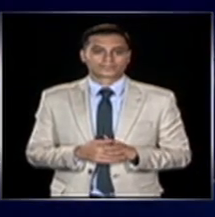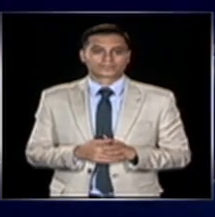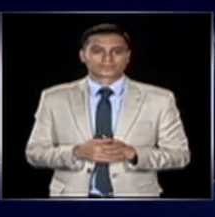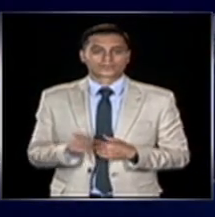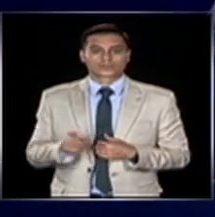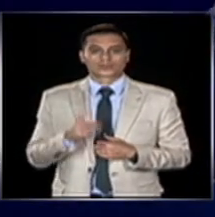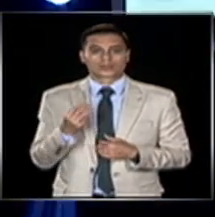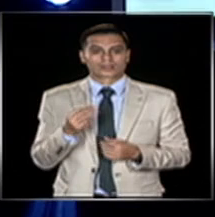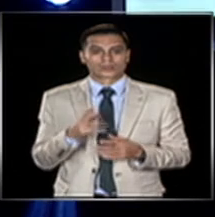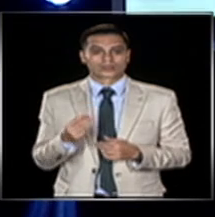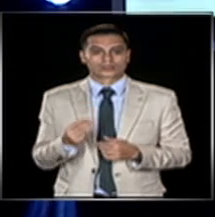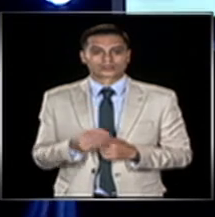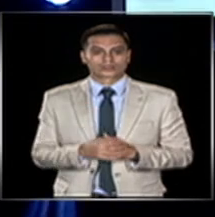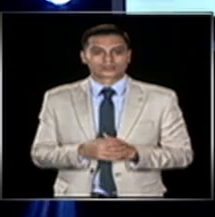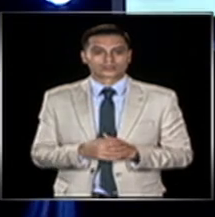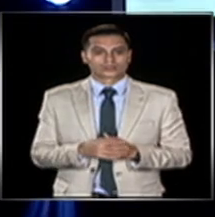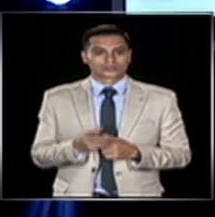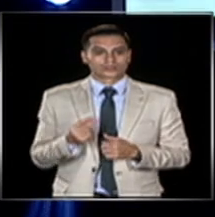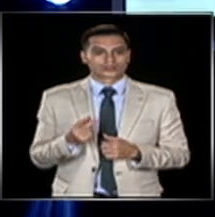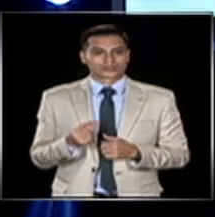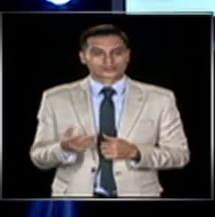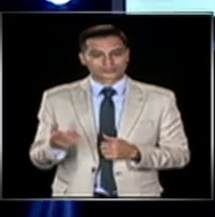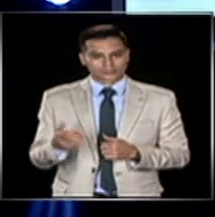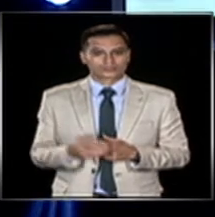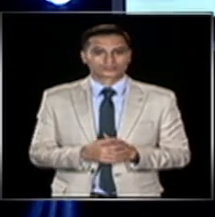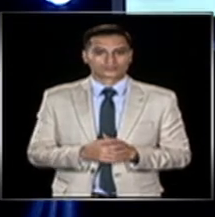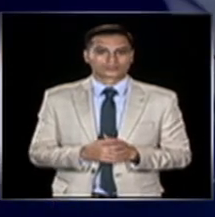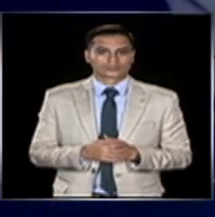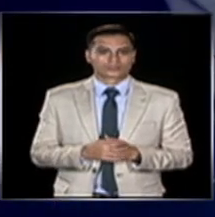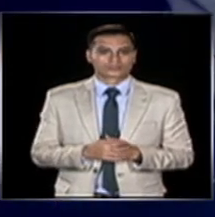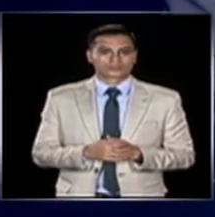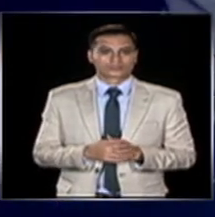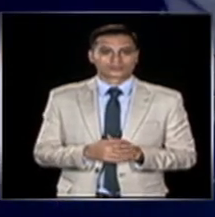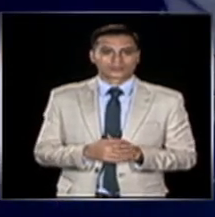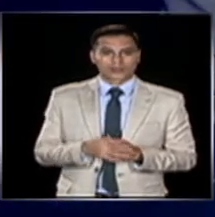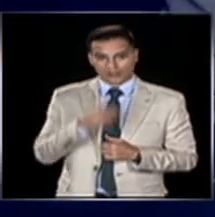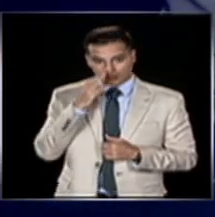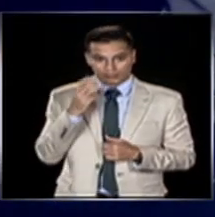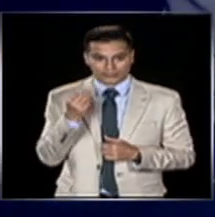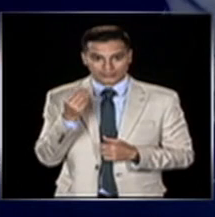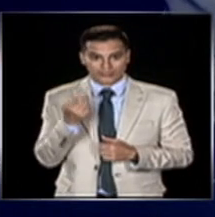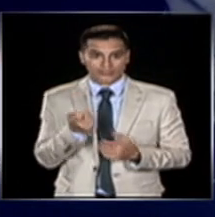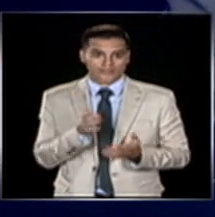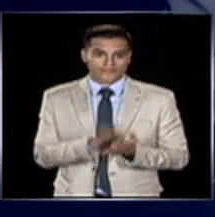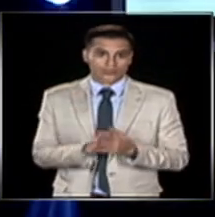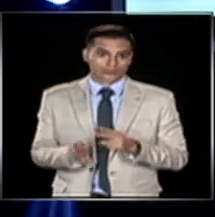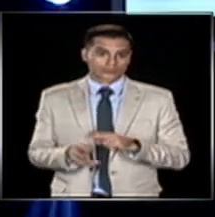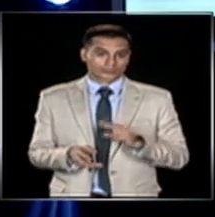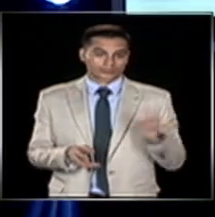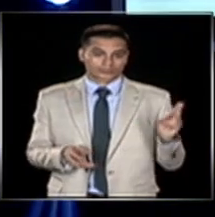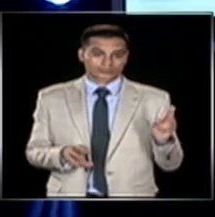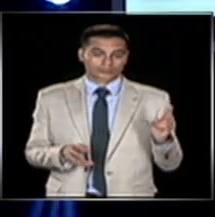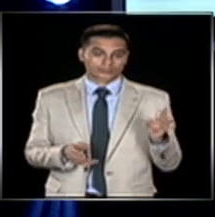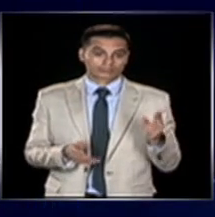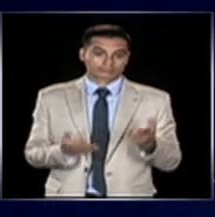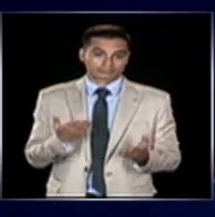سؤال ب30 نقطة ولا ب20 نقطة؟ 20 طبعا. لو خدتوا ريسك ب30 نقطة وطاروا ب30